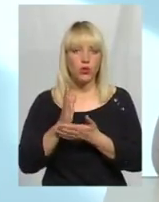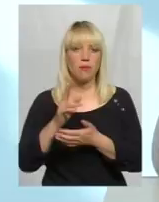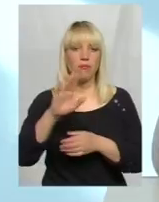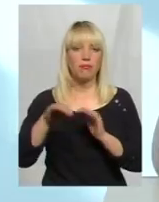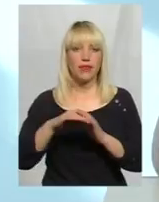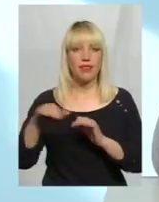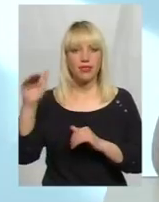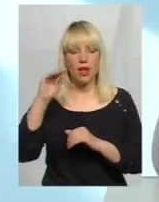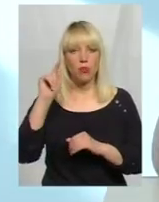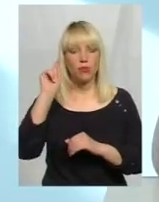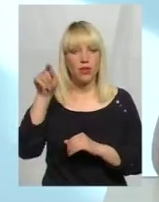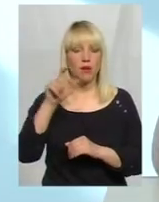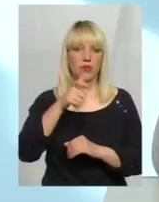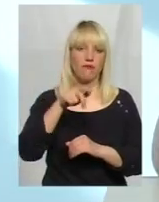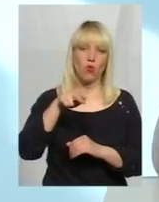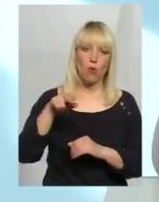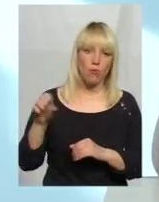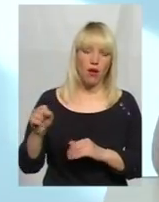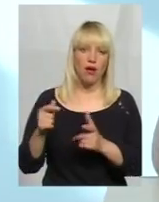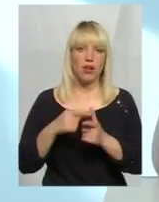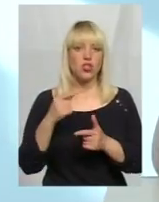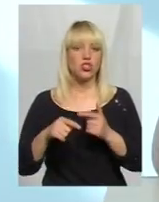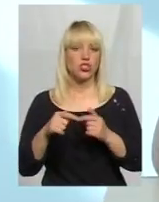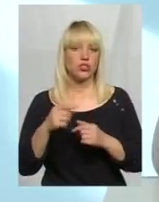або ще й там в Штатах, або будь-де